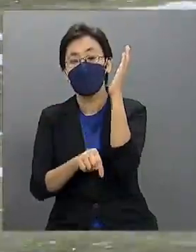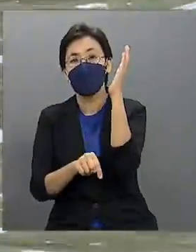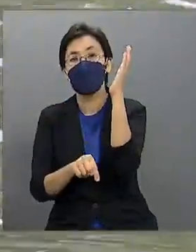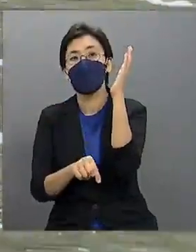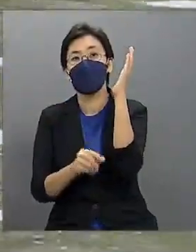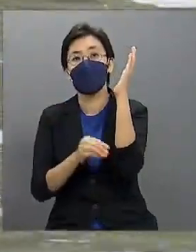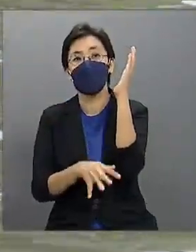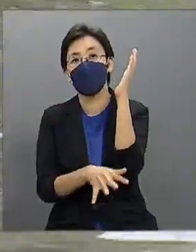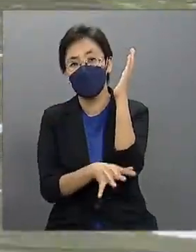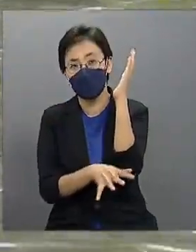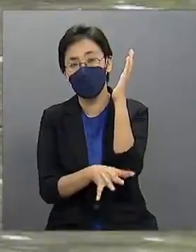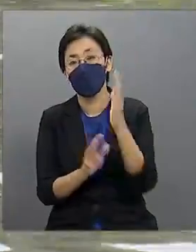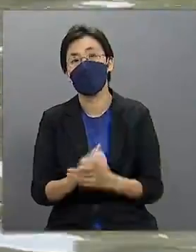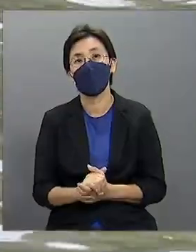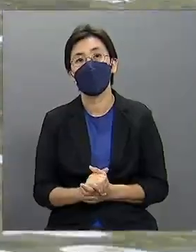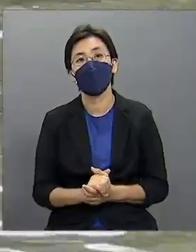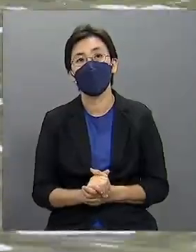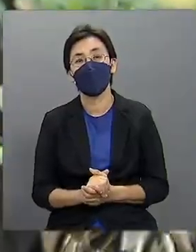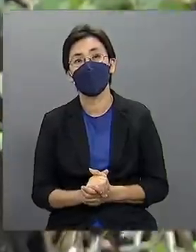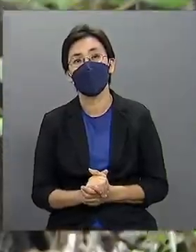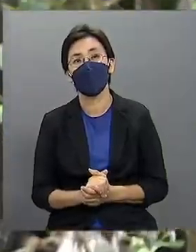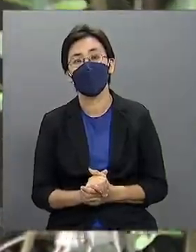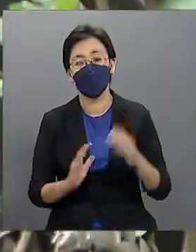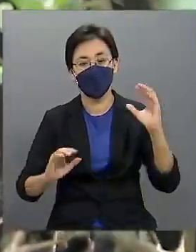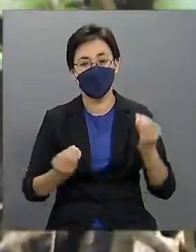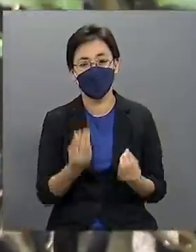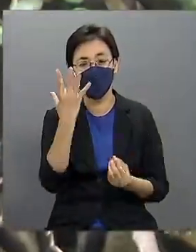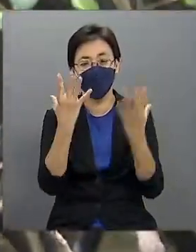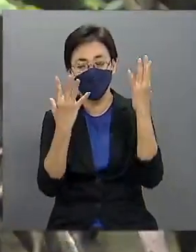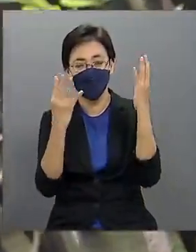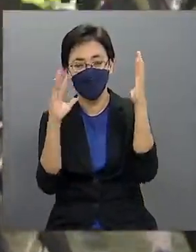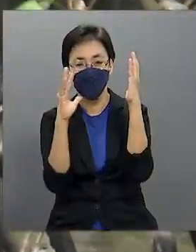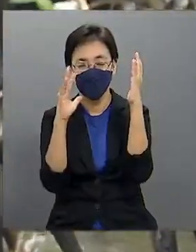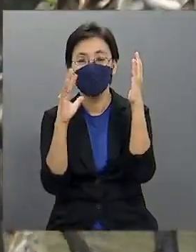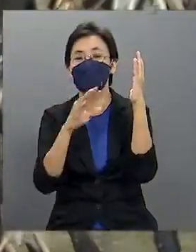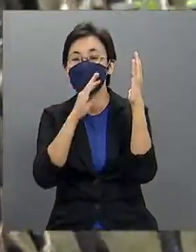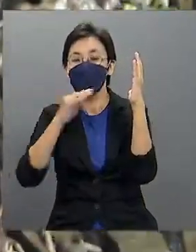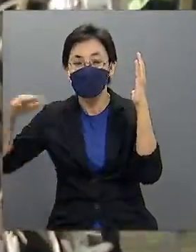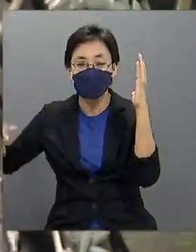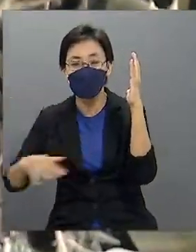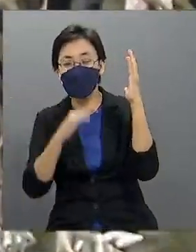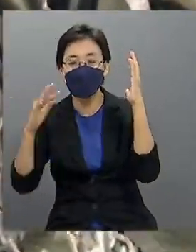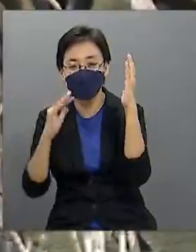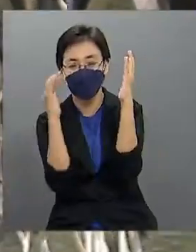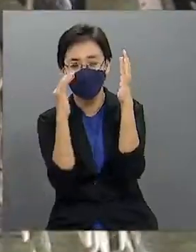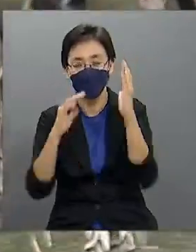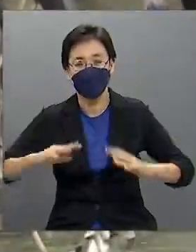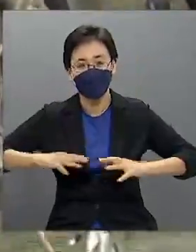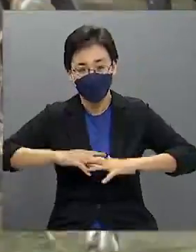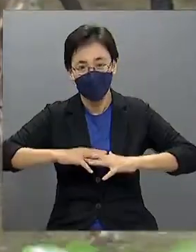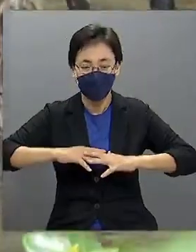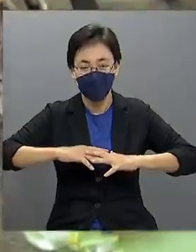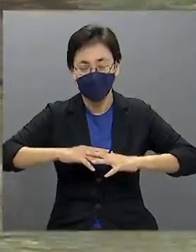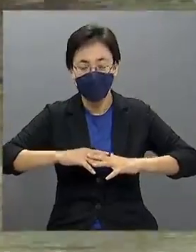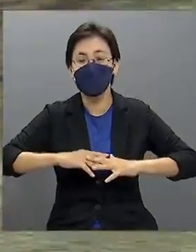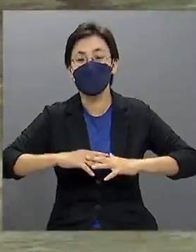2 อย่างเขายันกได้หมดแต่ถามีขื่นลมแรงมาก็จะยืดกั่นลากฬิตแผง ลากฬต